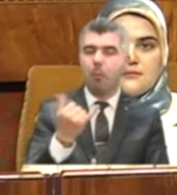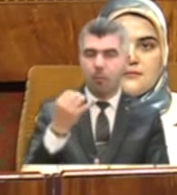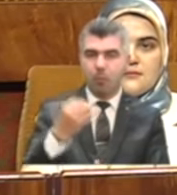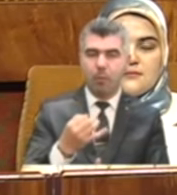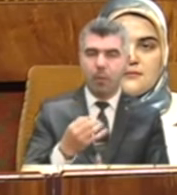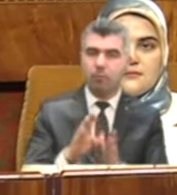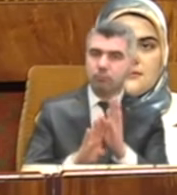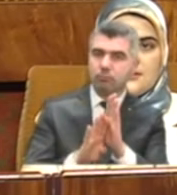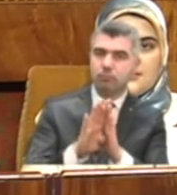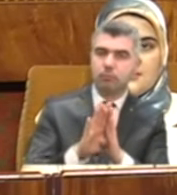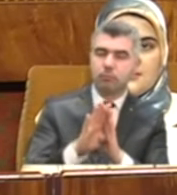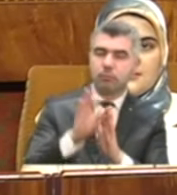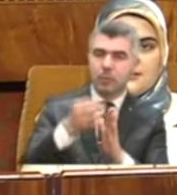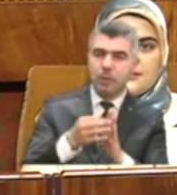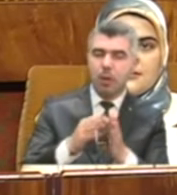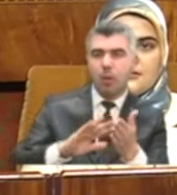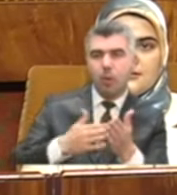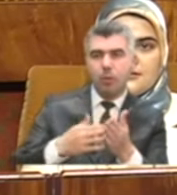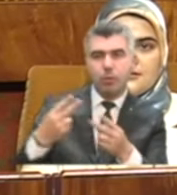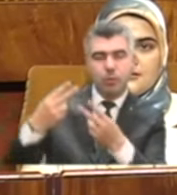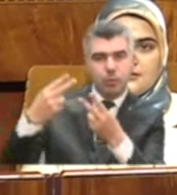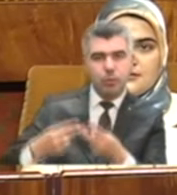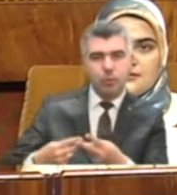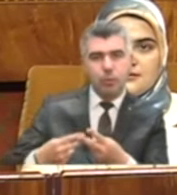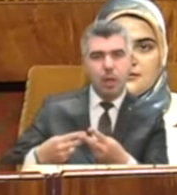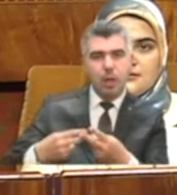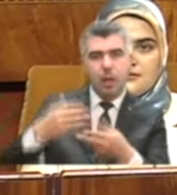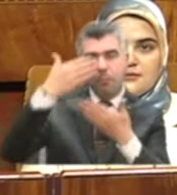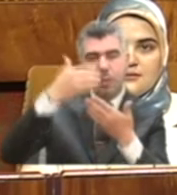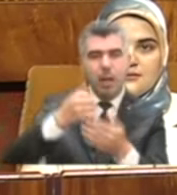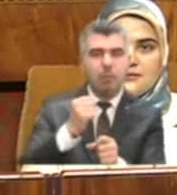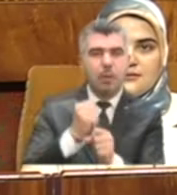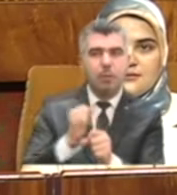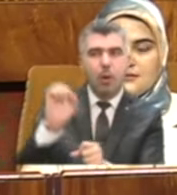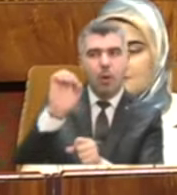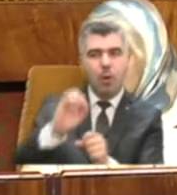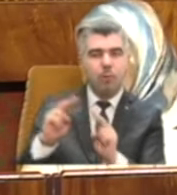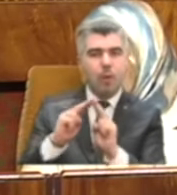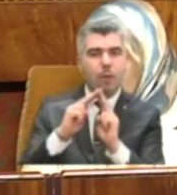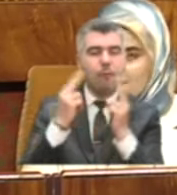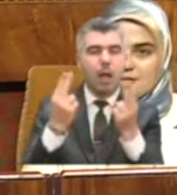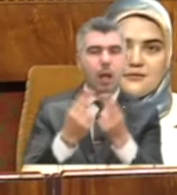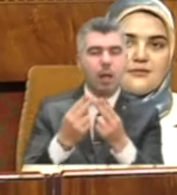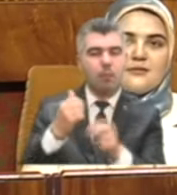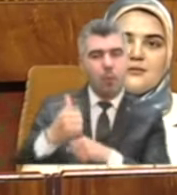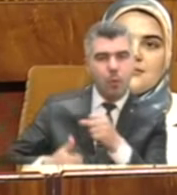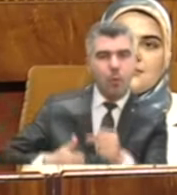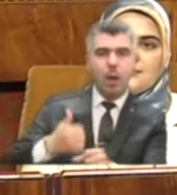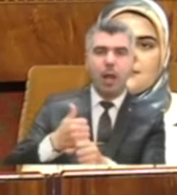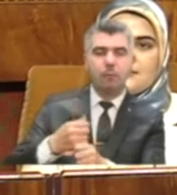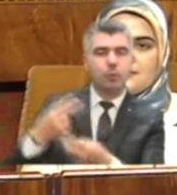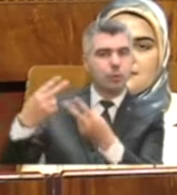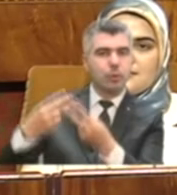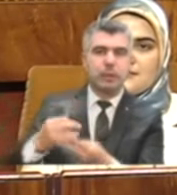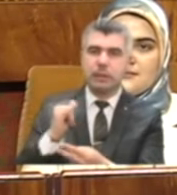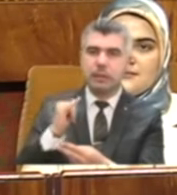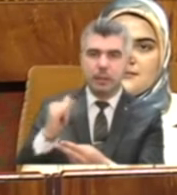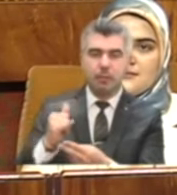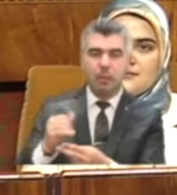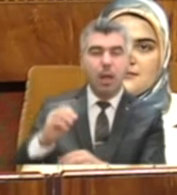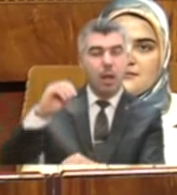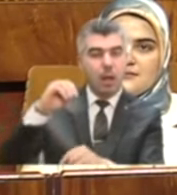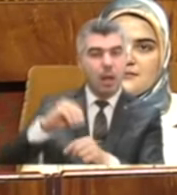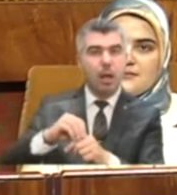على مستوى تهيئة الشروط لاستقبال إخواننا من مغاربة العالم من سنة أخرى، وكذلك التنويه بإخواننا